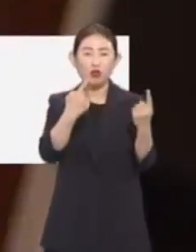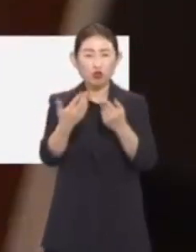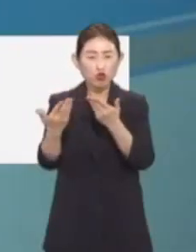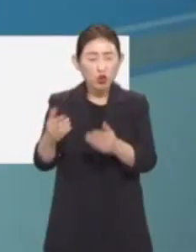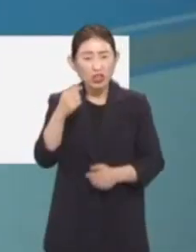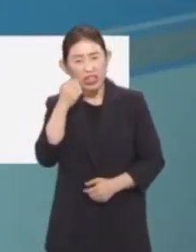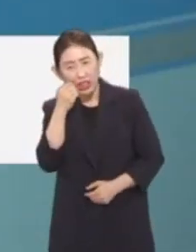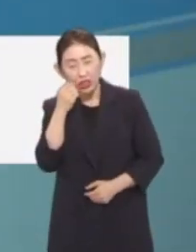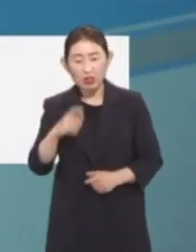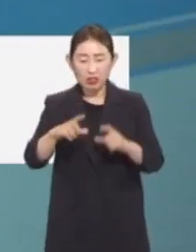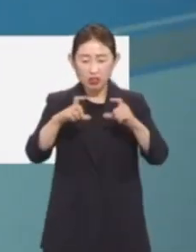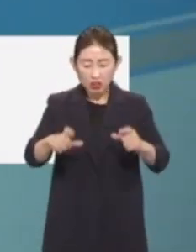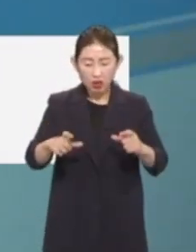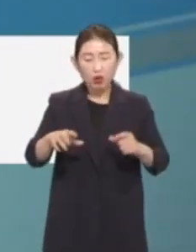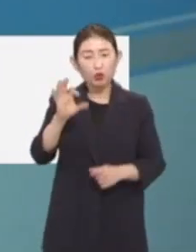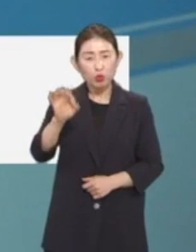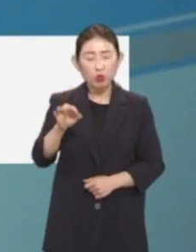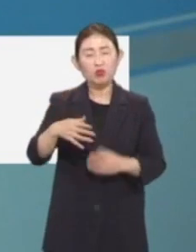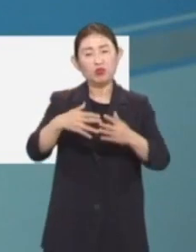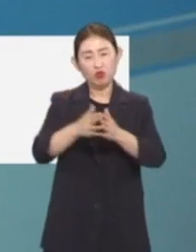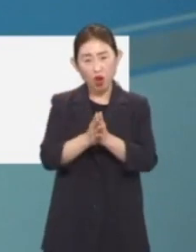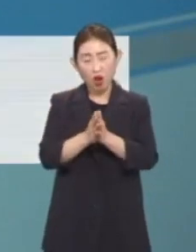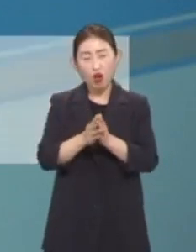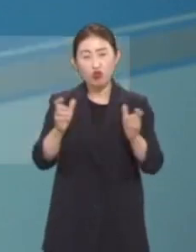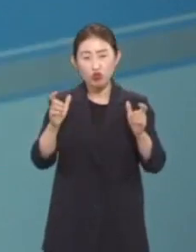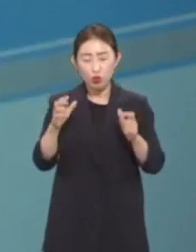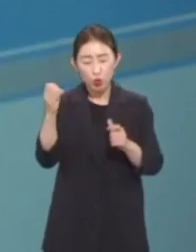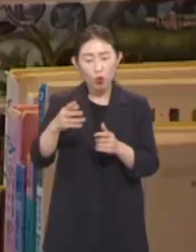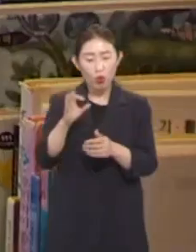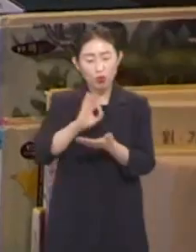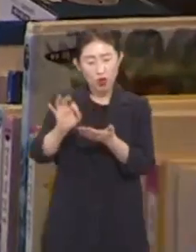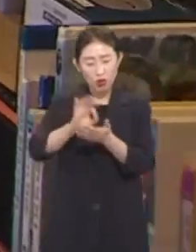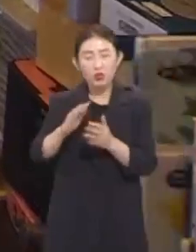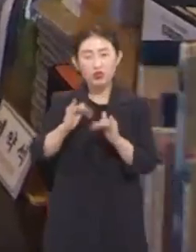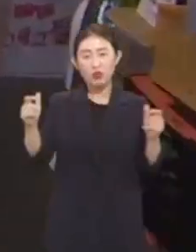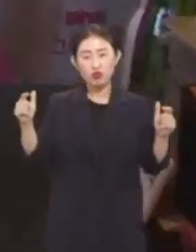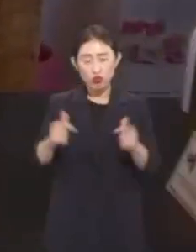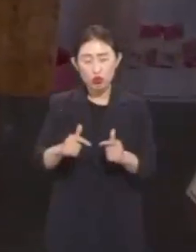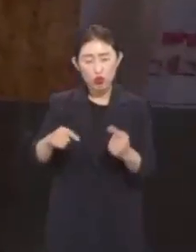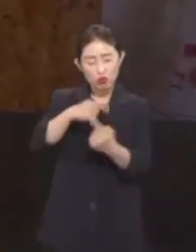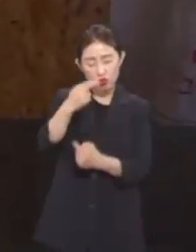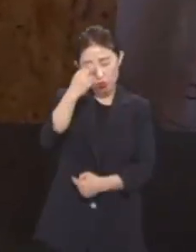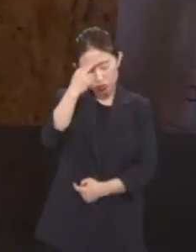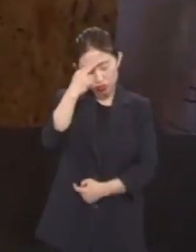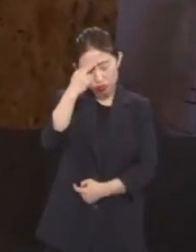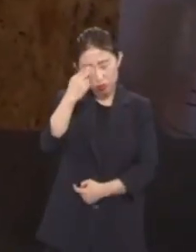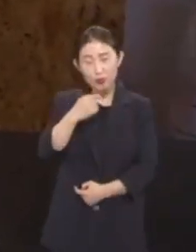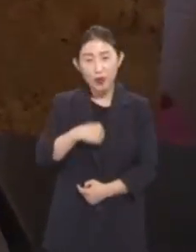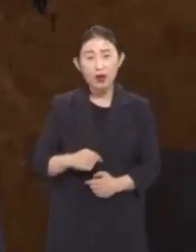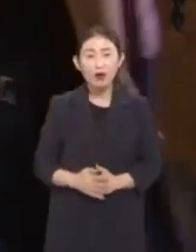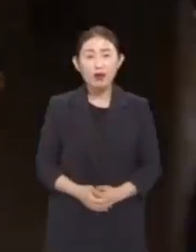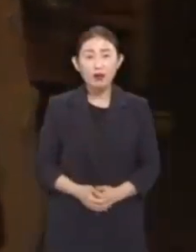지역화폐 발행이 줄거나 사라지는 추세이고 갈수록 이용자가 줄면서 어려움을 겪어왔습니다